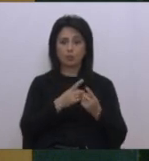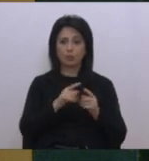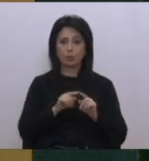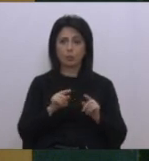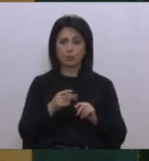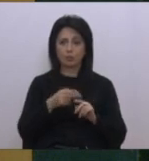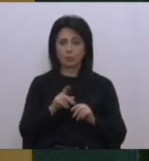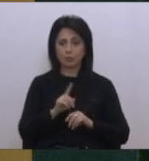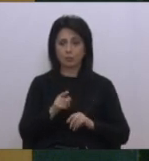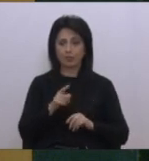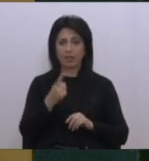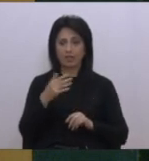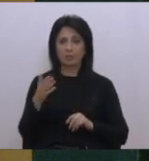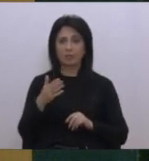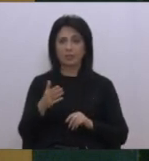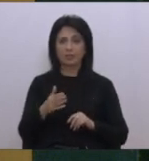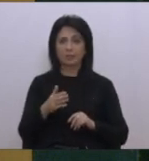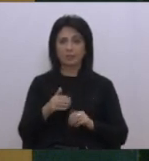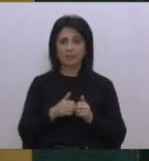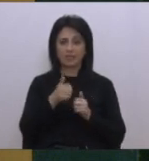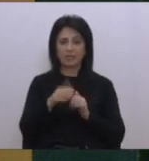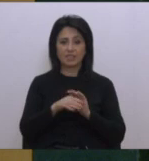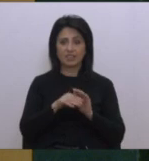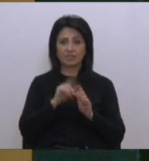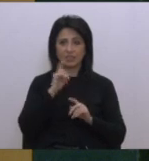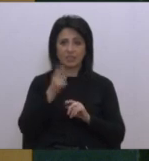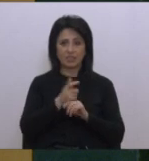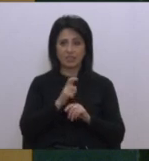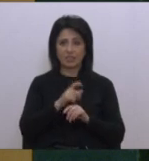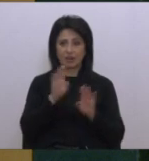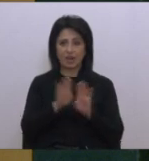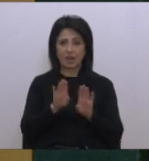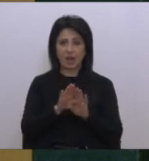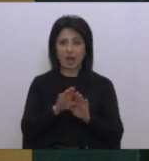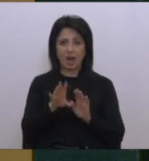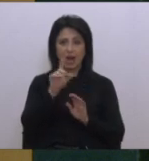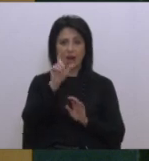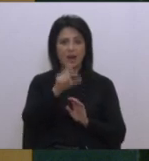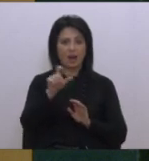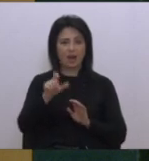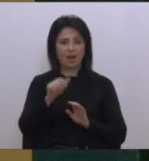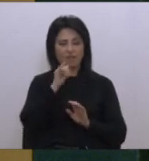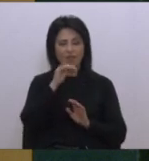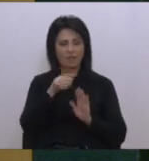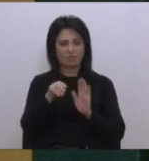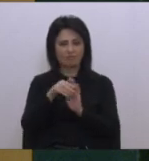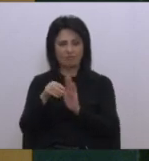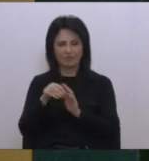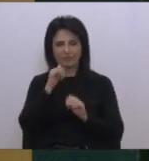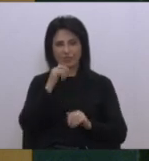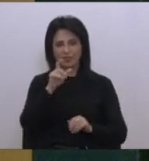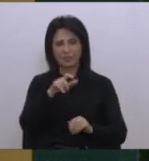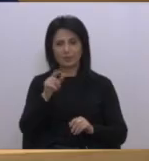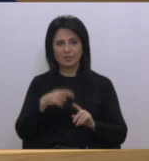ოპოზიციიდან, იმიტომ რომ ერთი მხრივ წინასაარში მოწელს ეს ძალიან გავს უბრალოდ ამორჩილის მოსყიდვის კანონს, რომელიც ბევრი ახლომე და